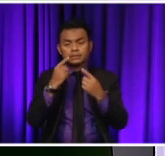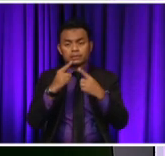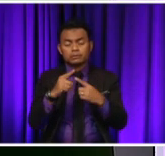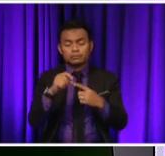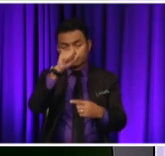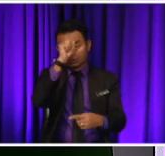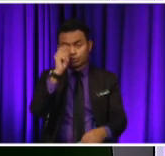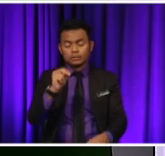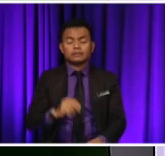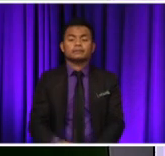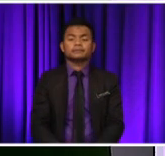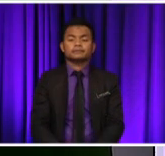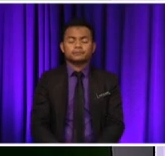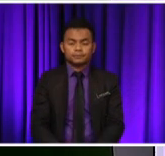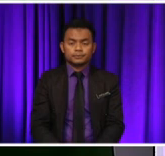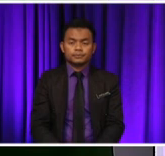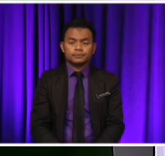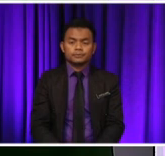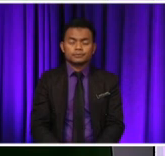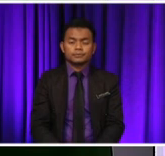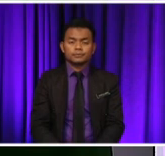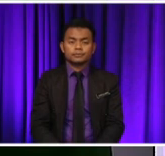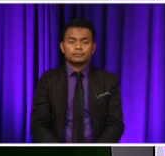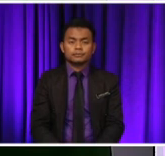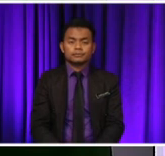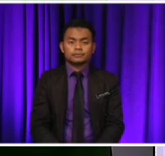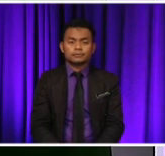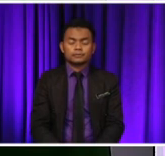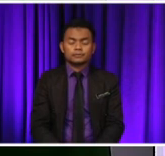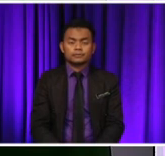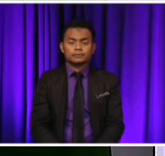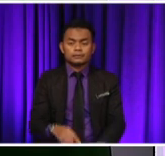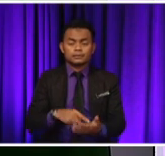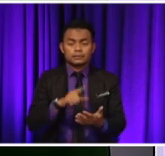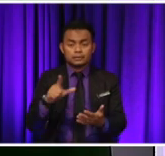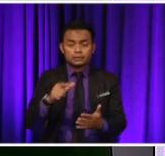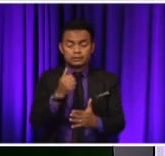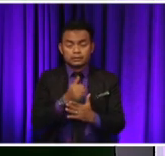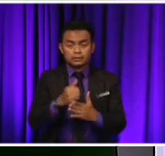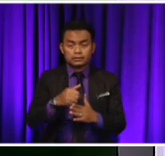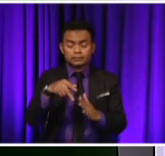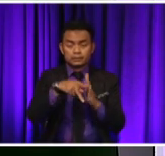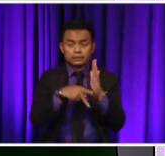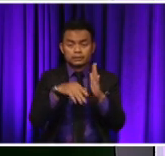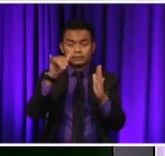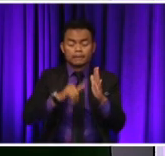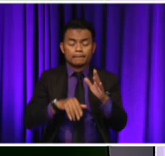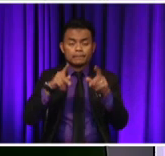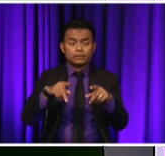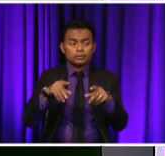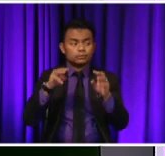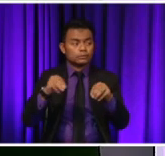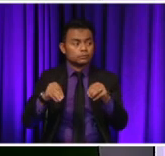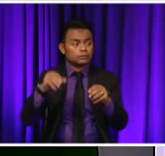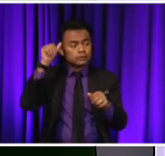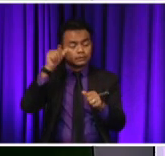berkesan dan kecakapan Oke jadi inilah antara perkara yang dulu murid